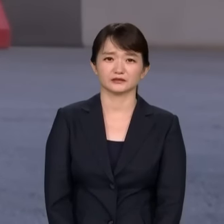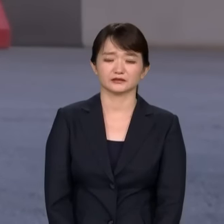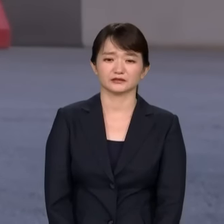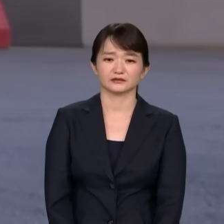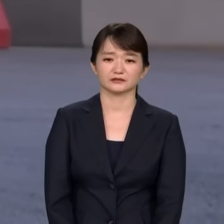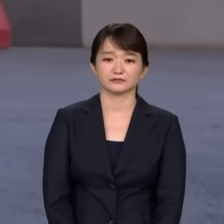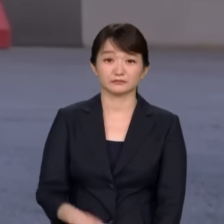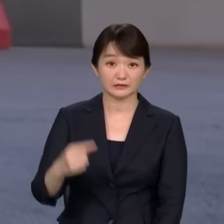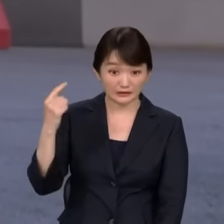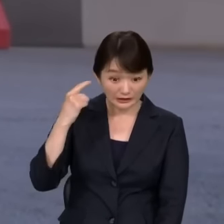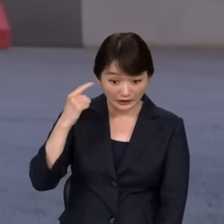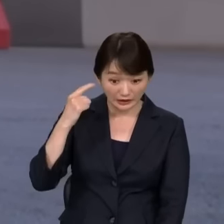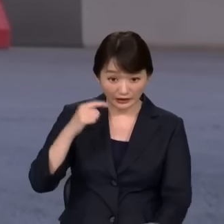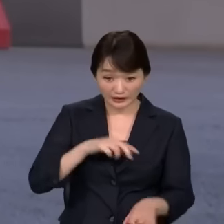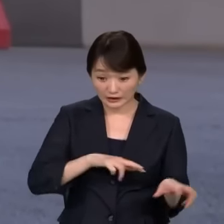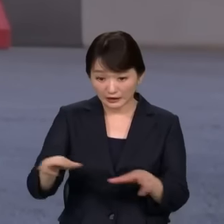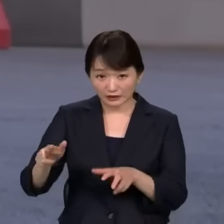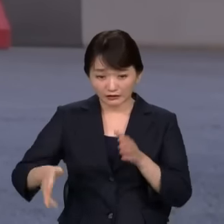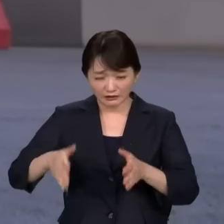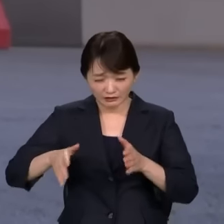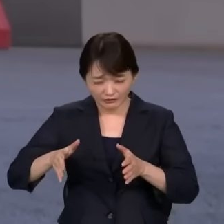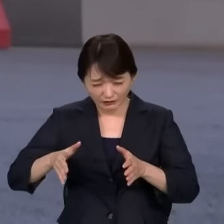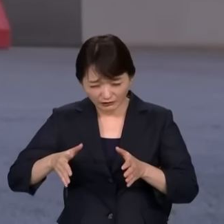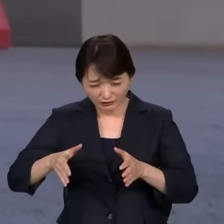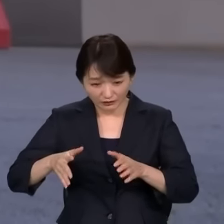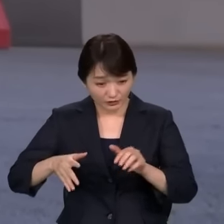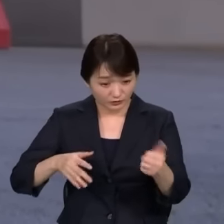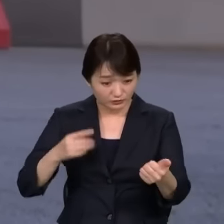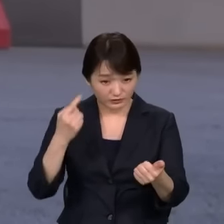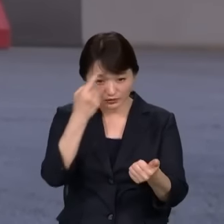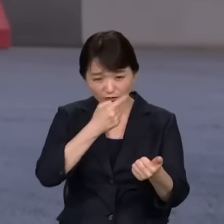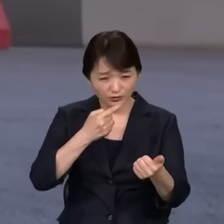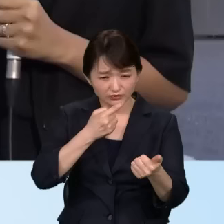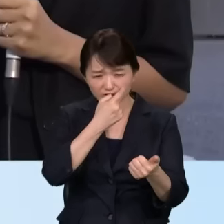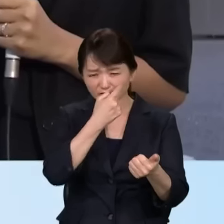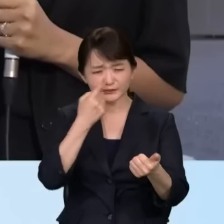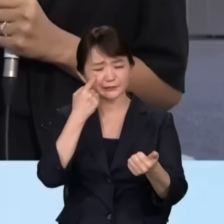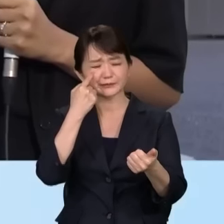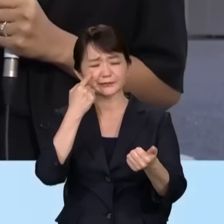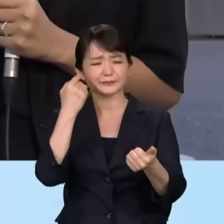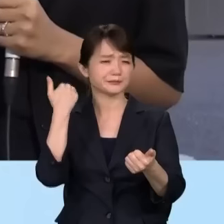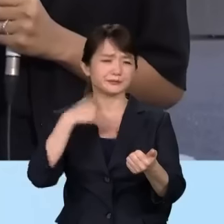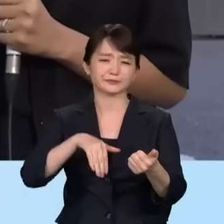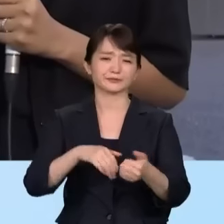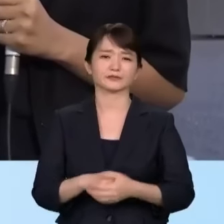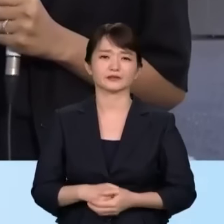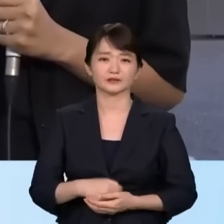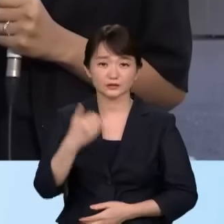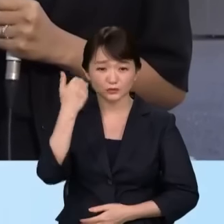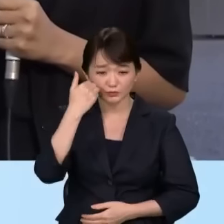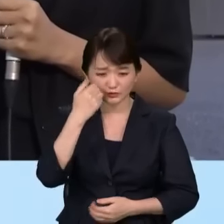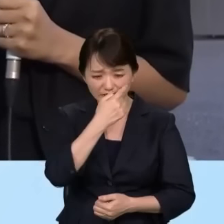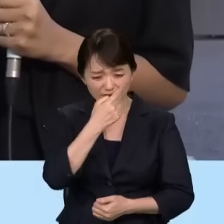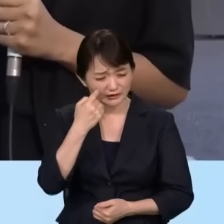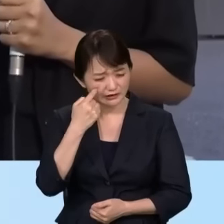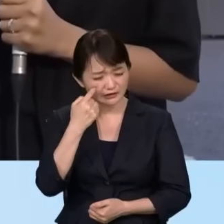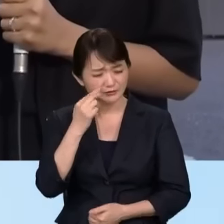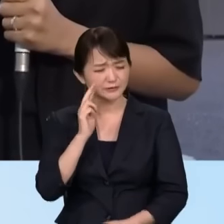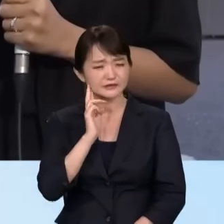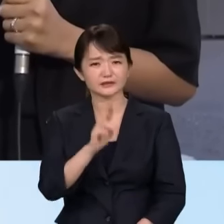네, 소식을 듣고 달려온 가족들은 차마 희생자 얼굴을 확인하지 못했습니다. 그 신원을 확인하는 과정은 참 비통함 그